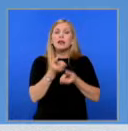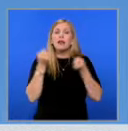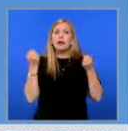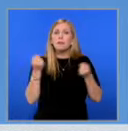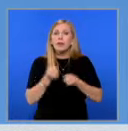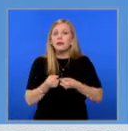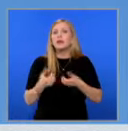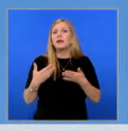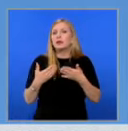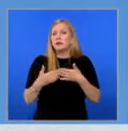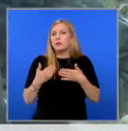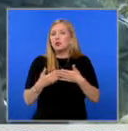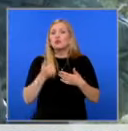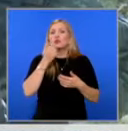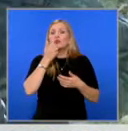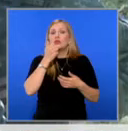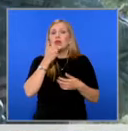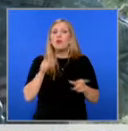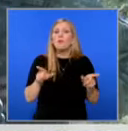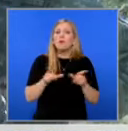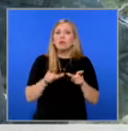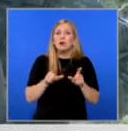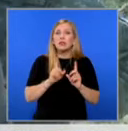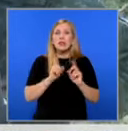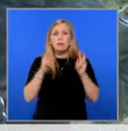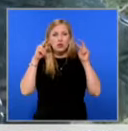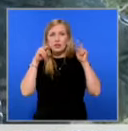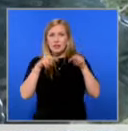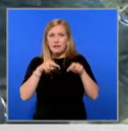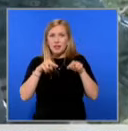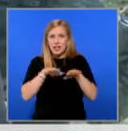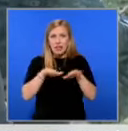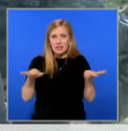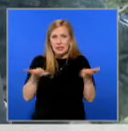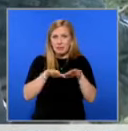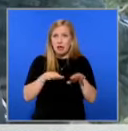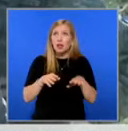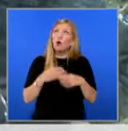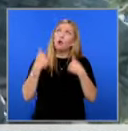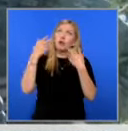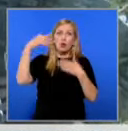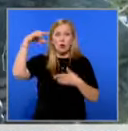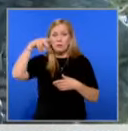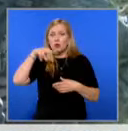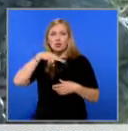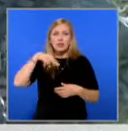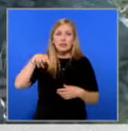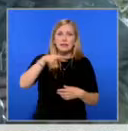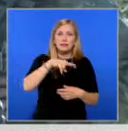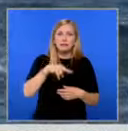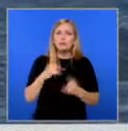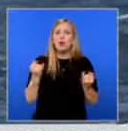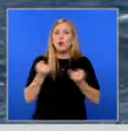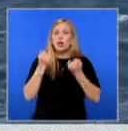хълм няма видимост от земята по-добре можете да го видите от въздуха затова мястото на инцидента първо беше забелязано от